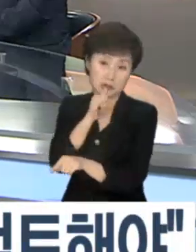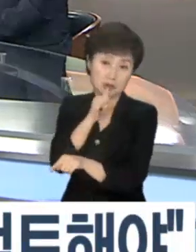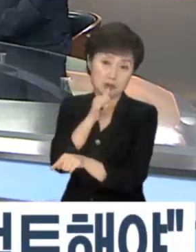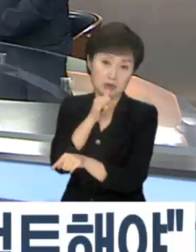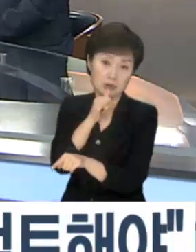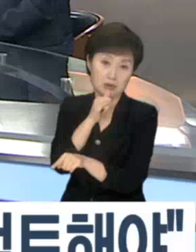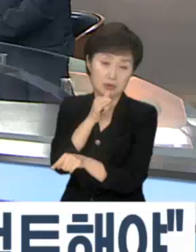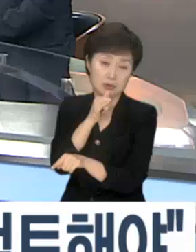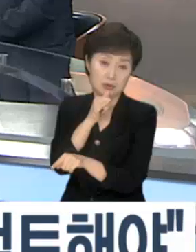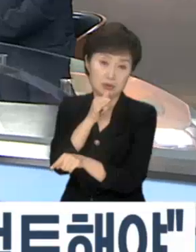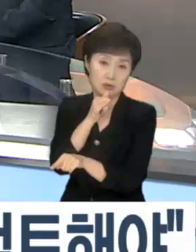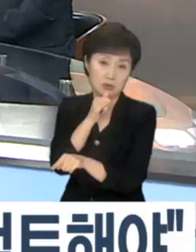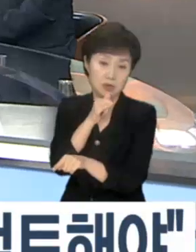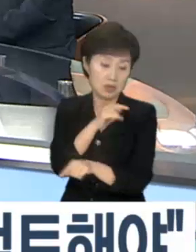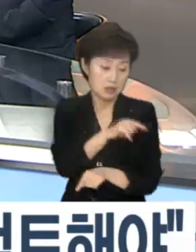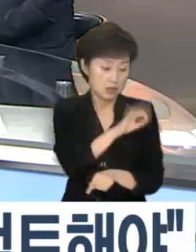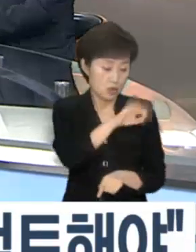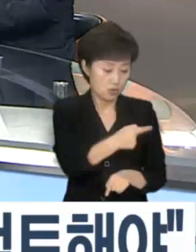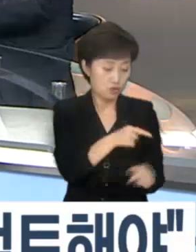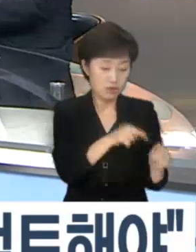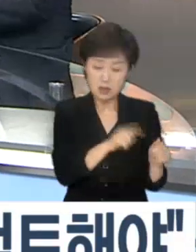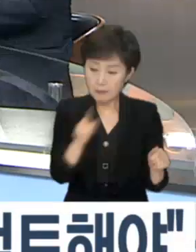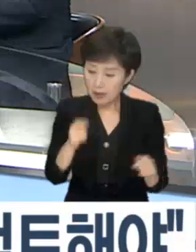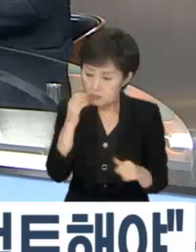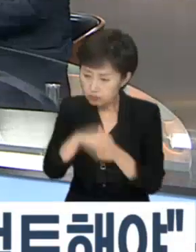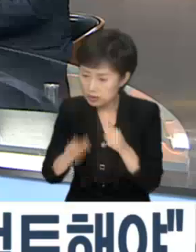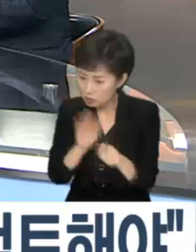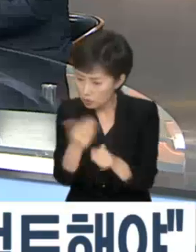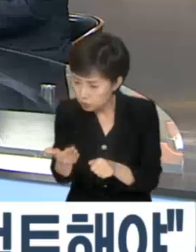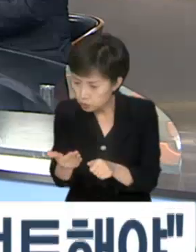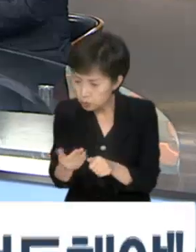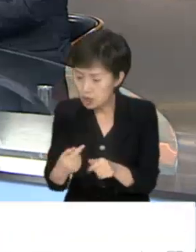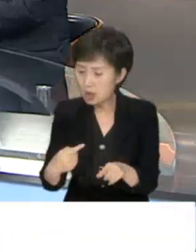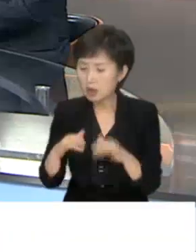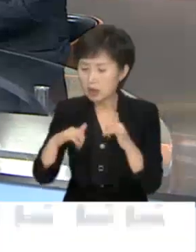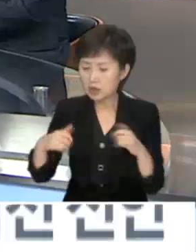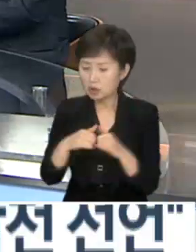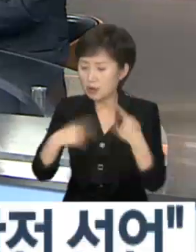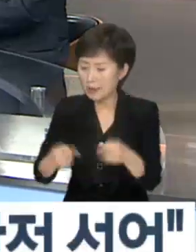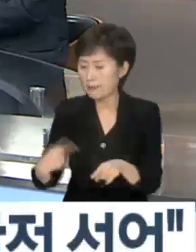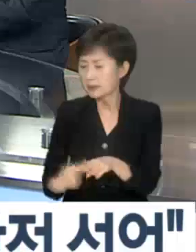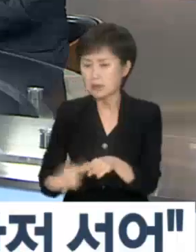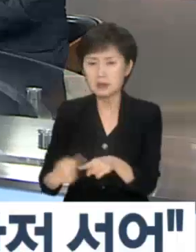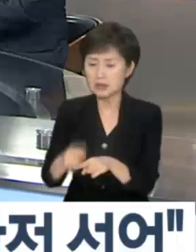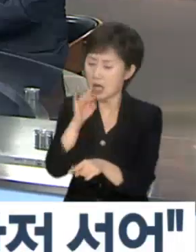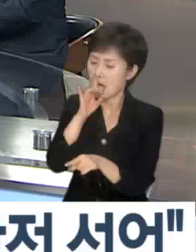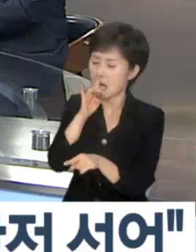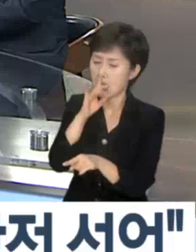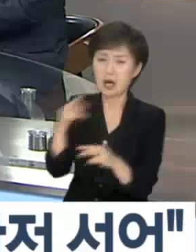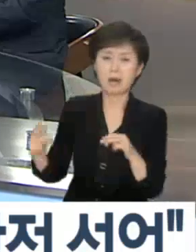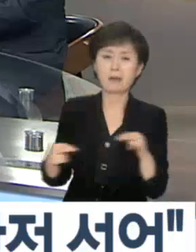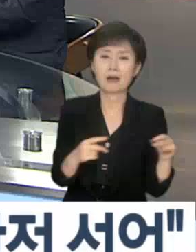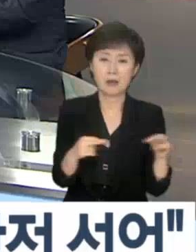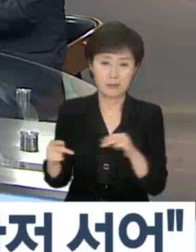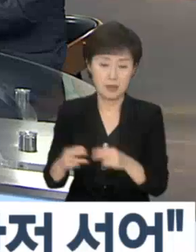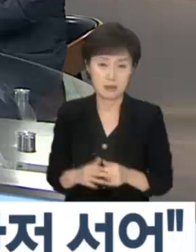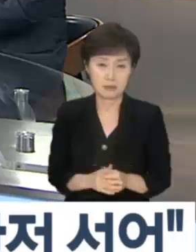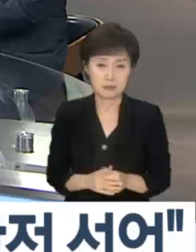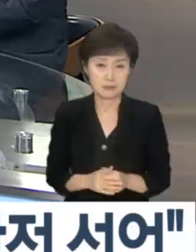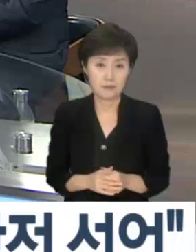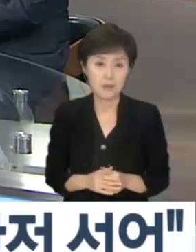입장을 밝힌 거고 윤건영 민주당 의원이 무 그런 얘기가 사실상 전쟁 참전 선언 같은 것이다 라면서 이야기를 나눠서